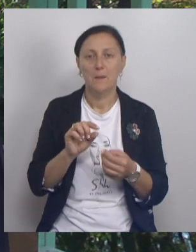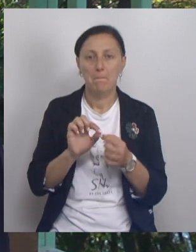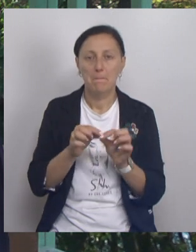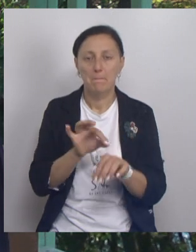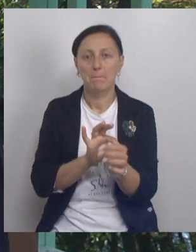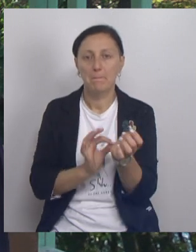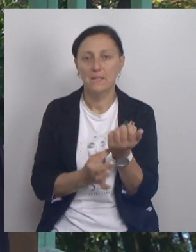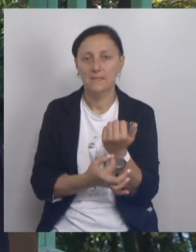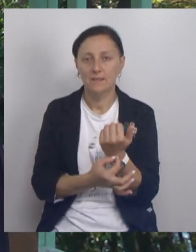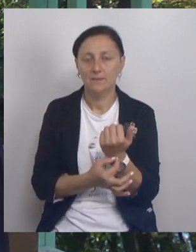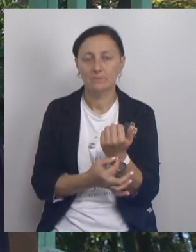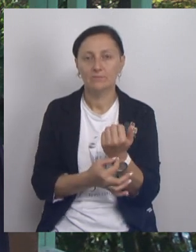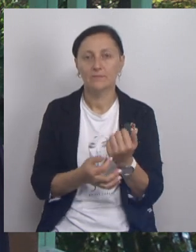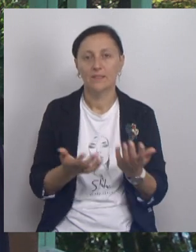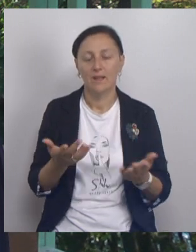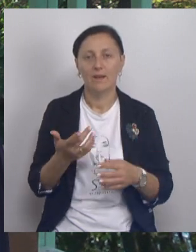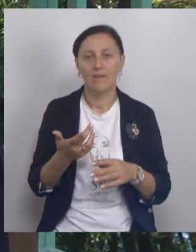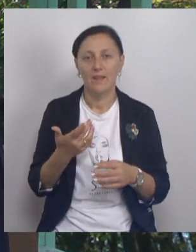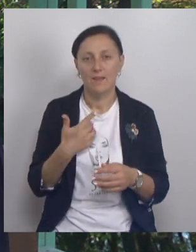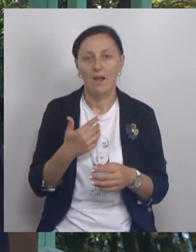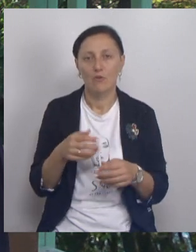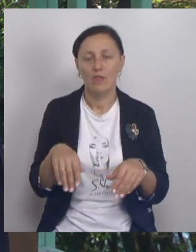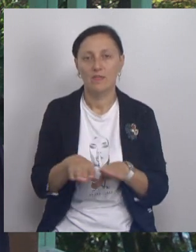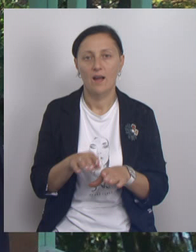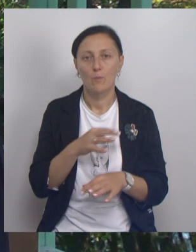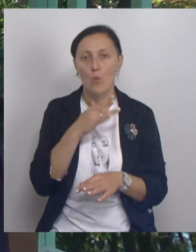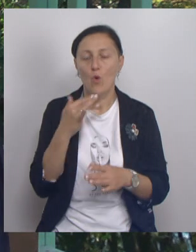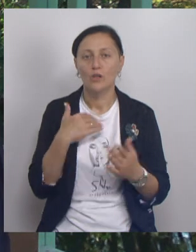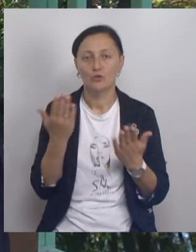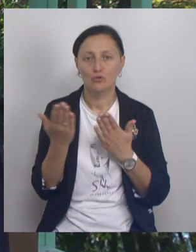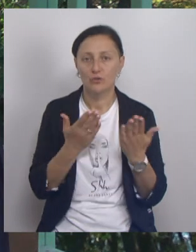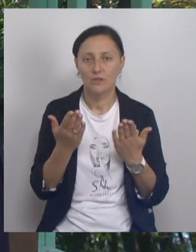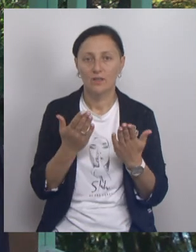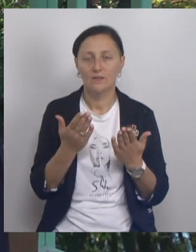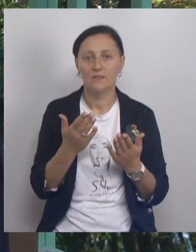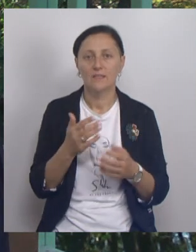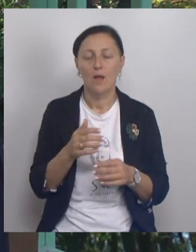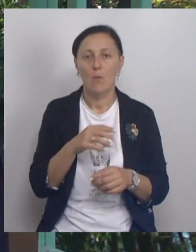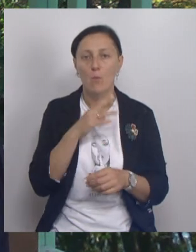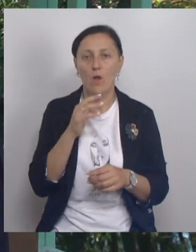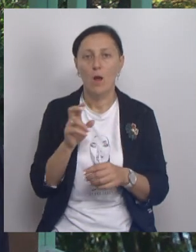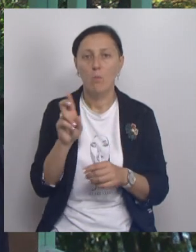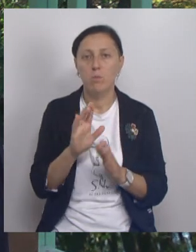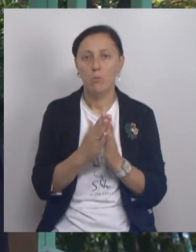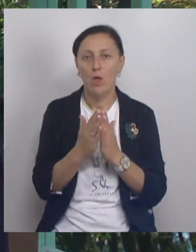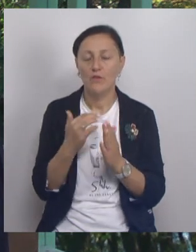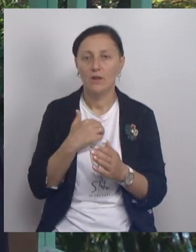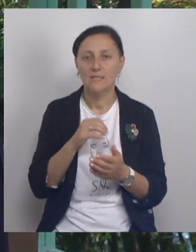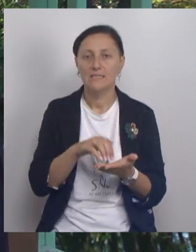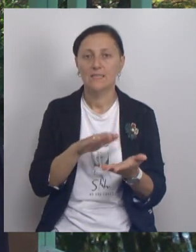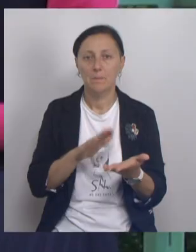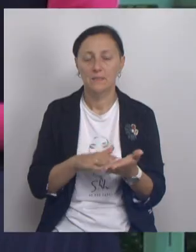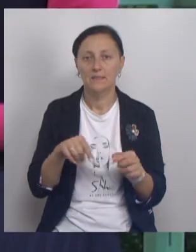тоже вышиваю. Ну, то есть вот как-то так. Много читаю. Записана в библиотеку, записалась здесь